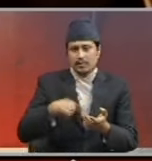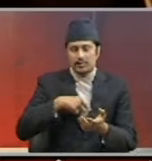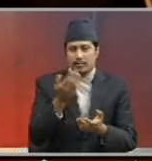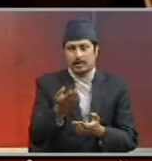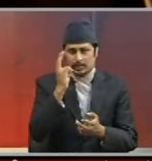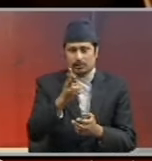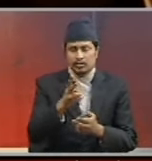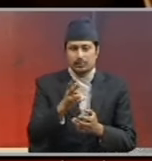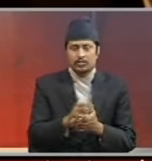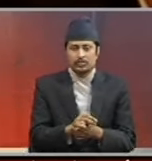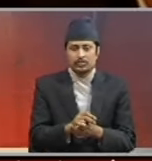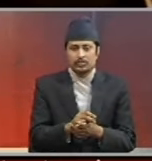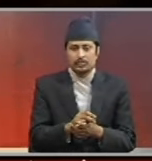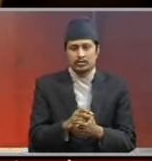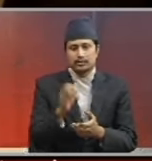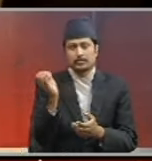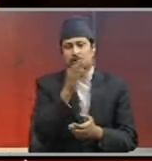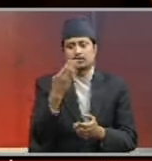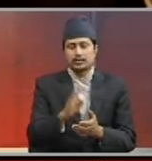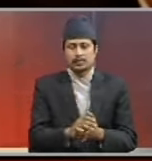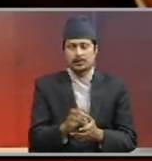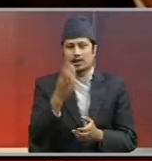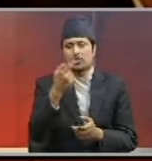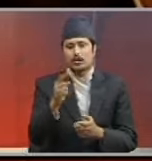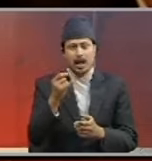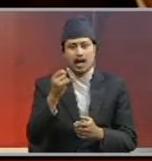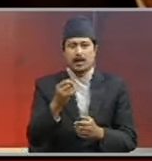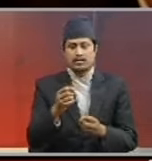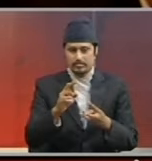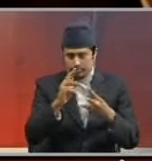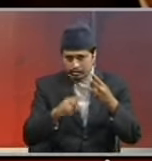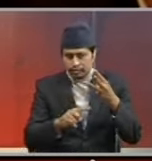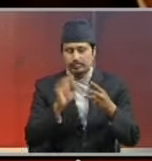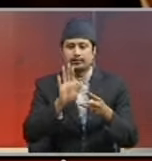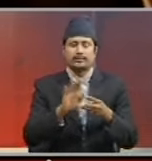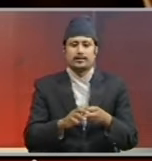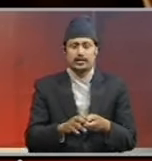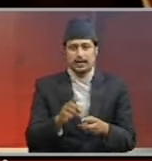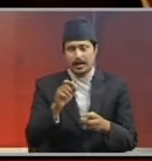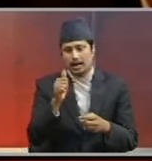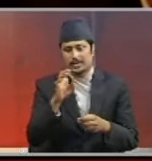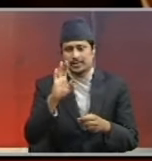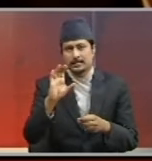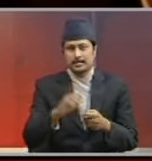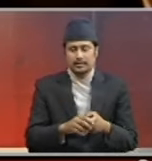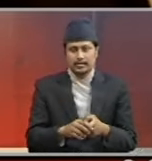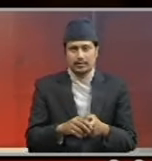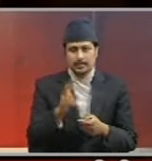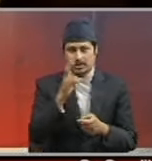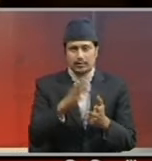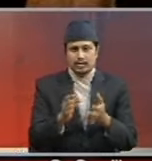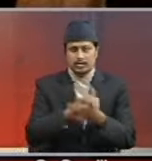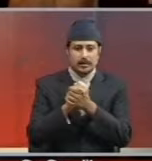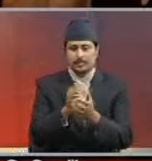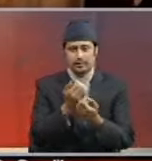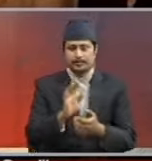भने उहाँले त्यो कम्पनीहरूलाई यहाँ पठाउनुहुन्छ र तिनवटा अप्सन दिनुहुन्छ प्राइसले पनि क्वालिटीबाट पनि एबिसी जस्तो अनि त्यससँग हामीले सहकार्य